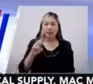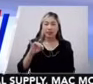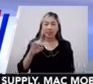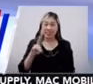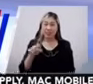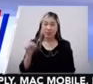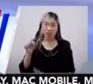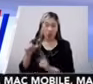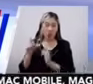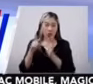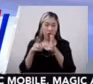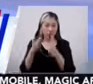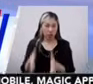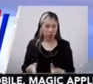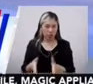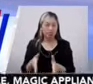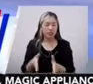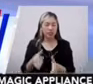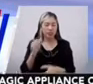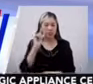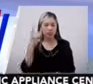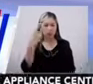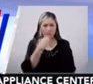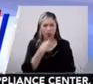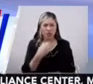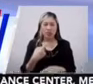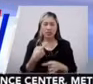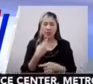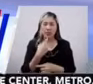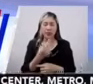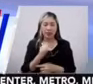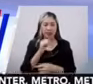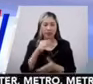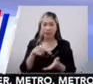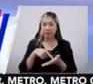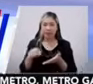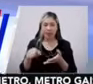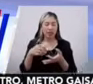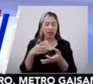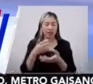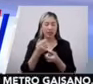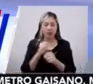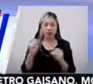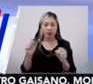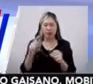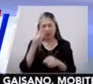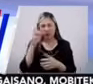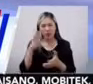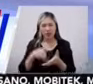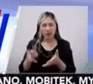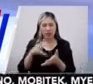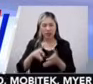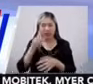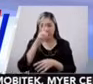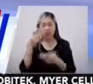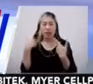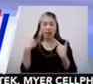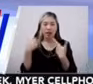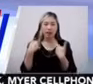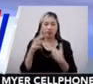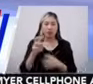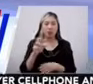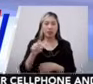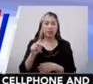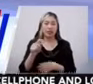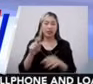at nabanggit na na parang hindi na sila magbe-bail, no, dahil baliwala rin naman daw ito dahil maisisilbi rin agad yung arrest warrant ng